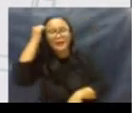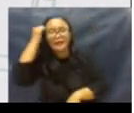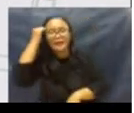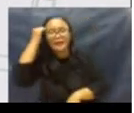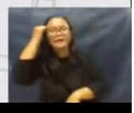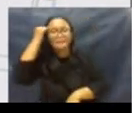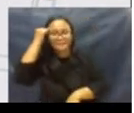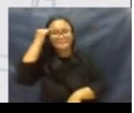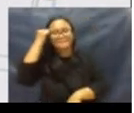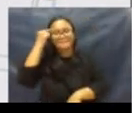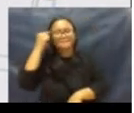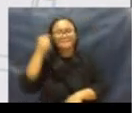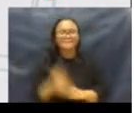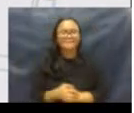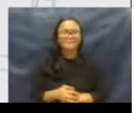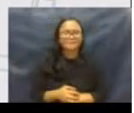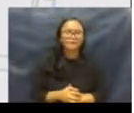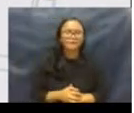contohnya,